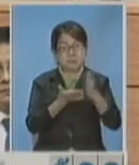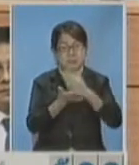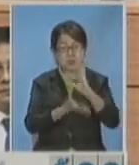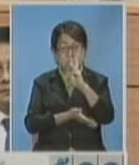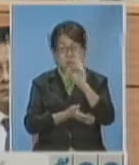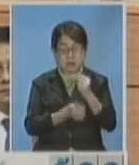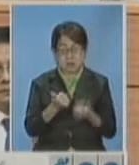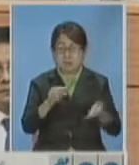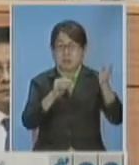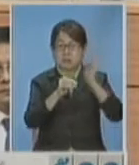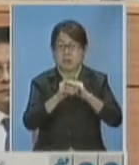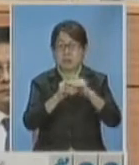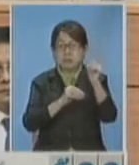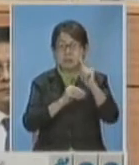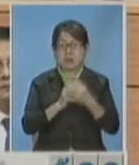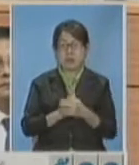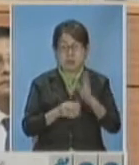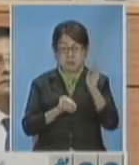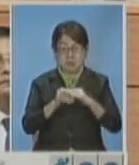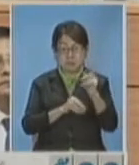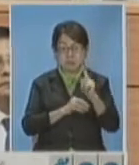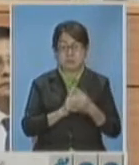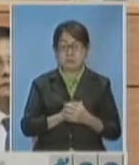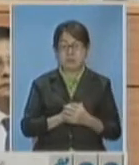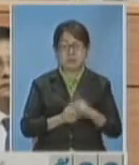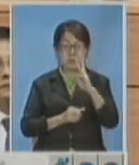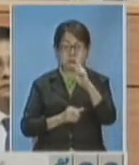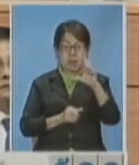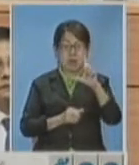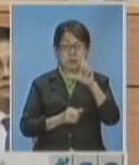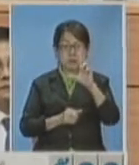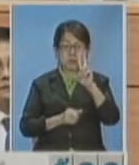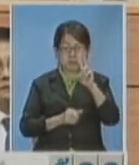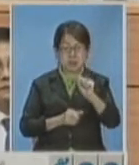แต่เดี๋ยวนี้โครงการกำจัดบวกของสภาเป็นเงินถึง